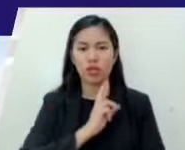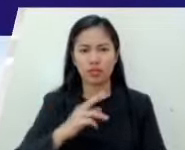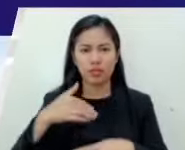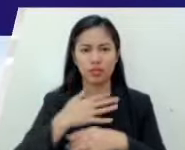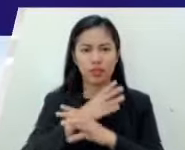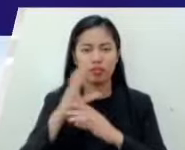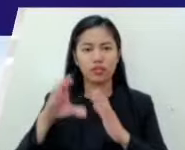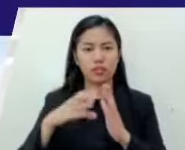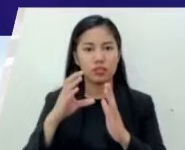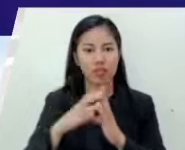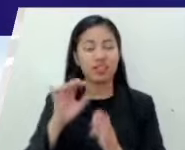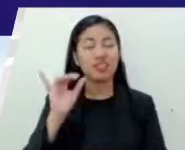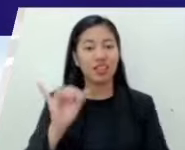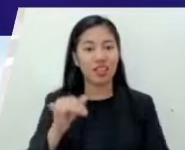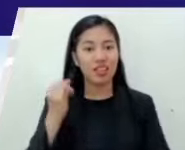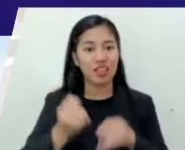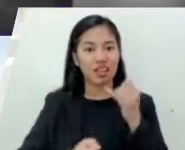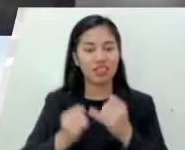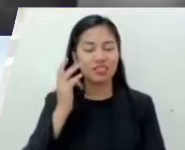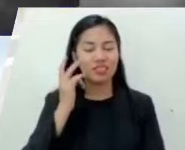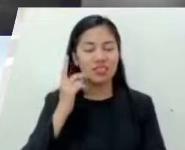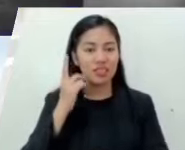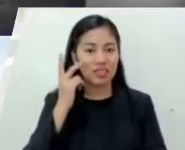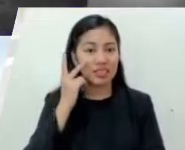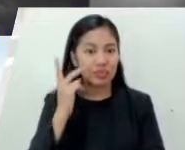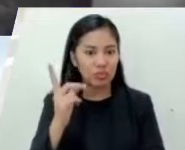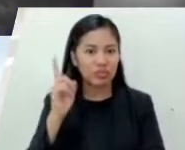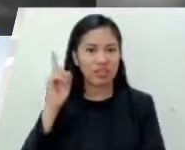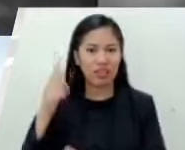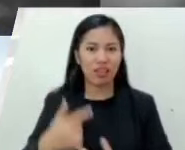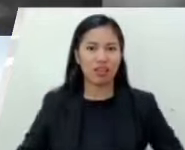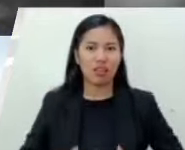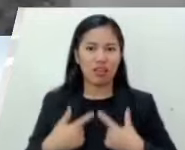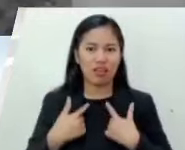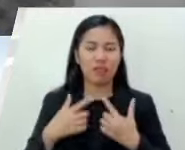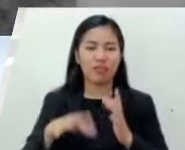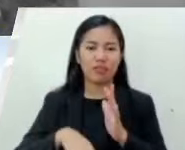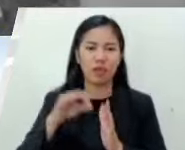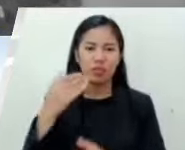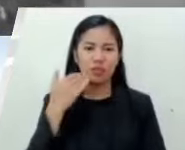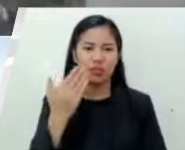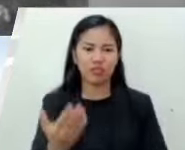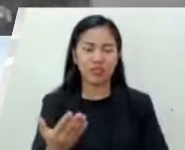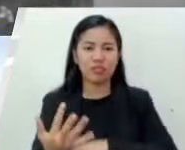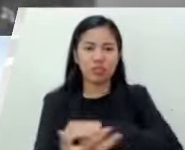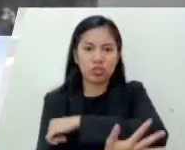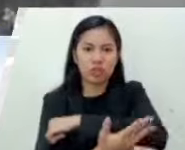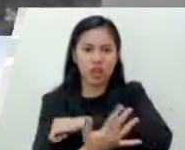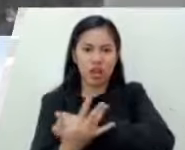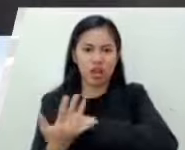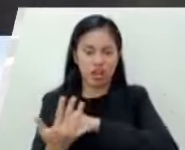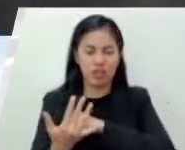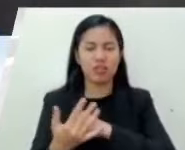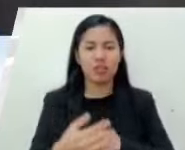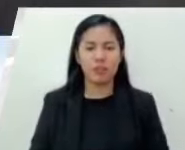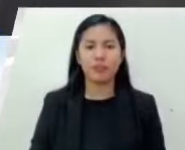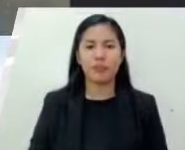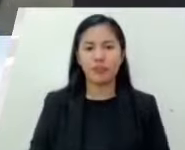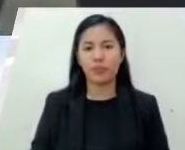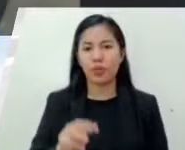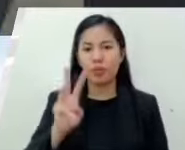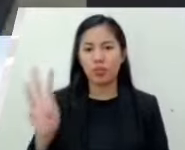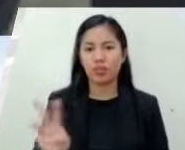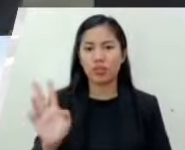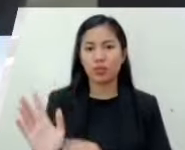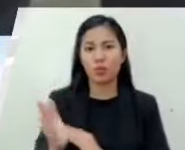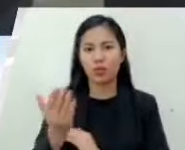huling beses na makikita siyang buhay. Natagpuan siyang patay sa damuhan madaling araw ng Miyerkules. Ayon sa pulisya, nakahingi pa ng tulong